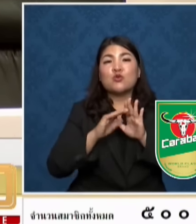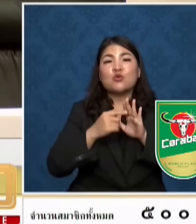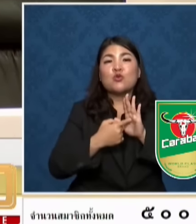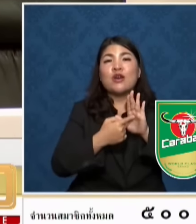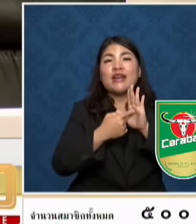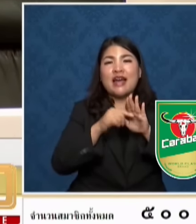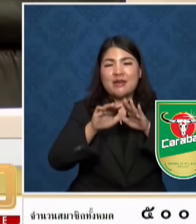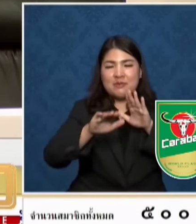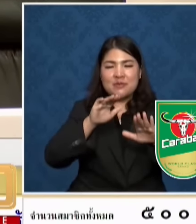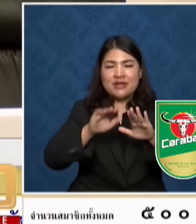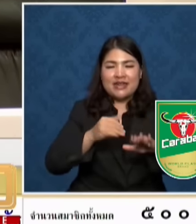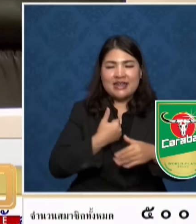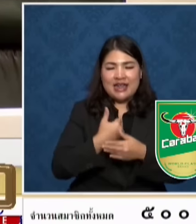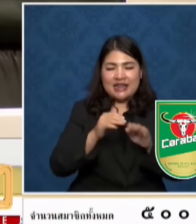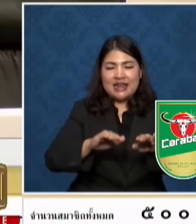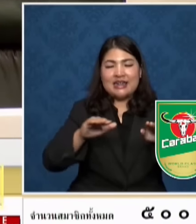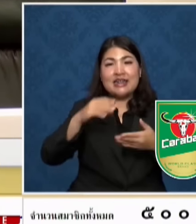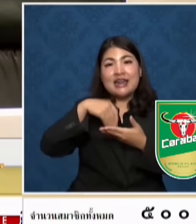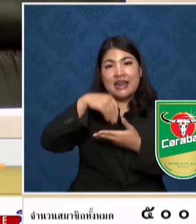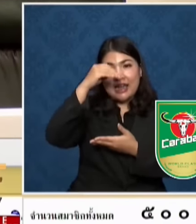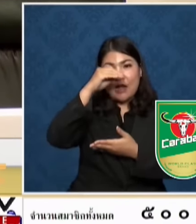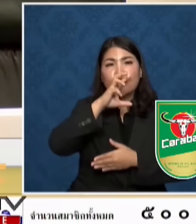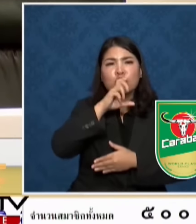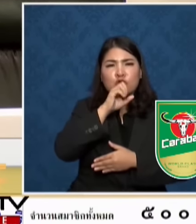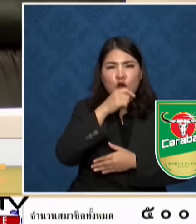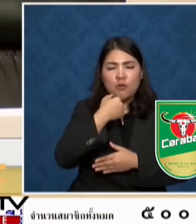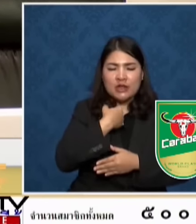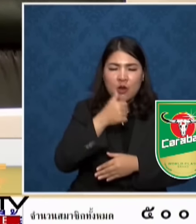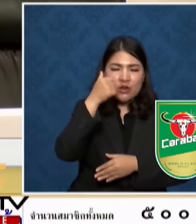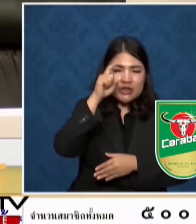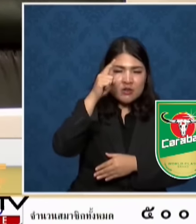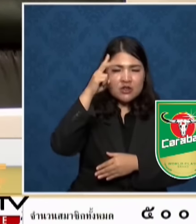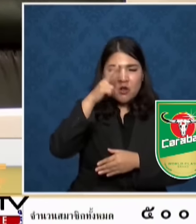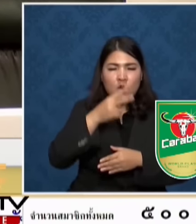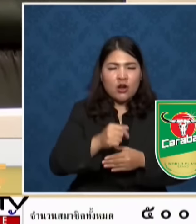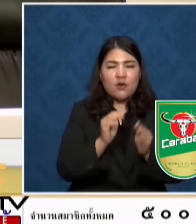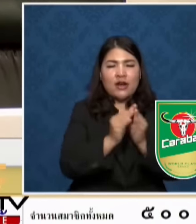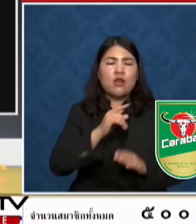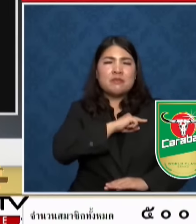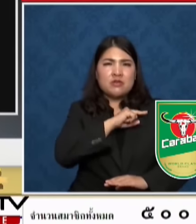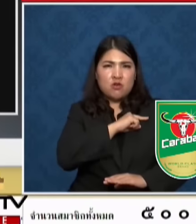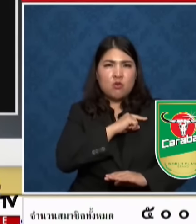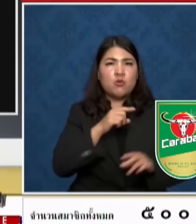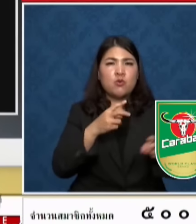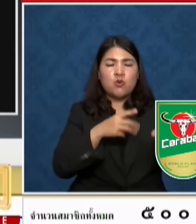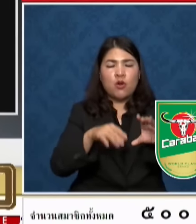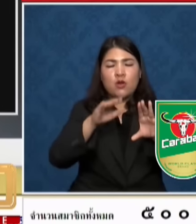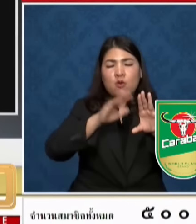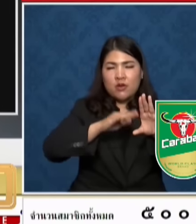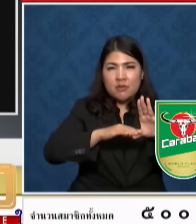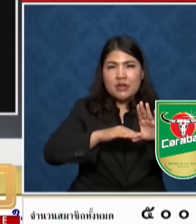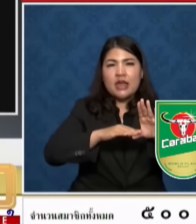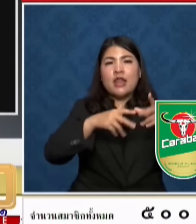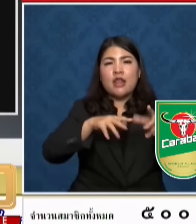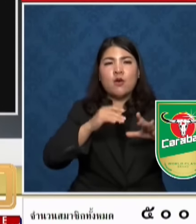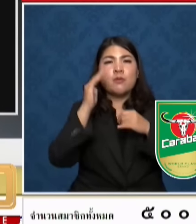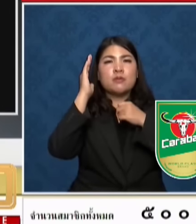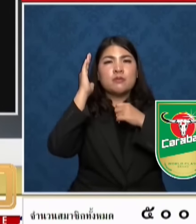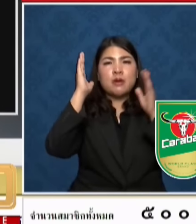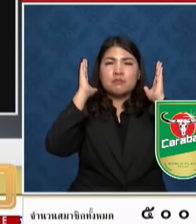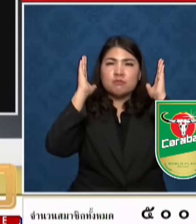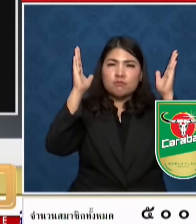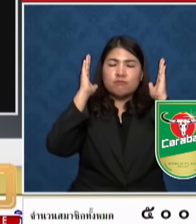ใหม่นะจากนั้นหลังคุณหมายก็มีหลายคนครับมีคุณเท่าพิภพ เรื่อง จิตกร ซอฟต์พาวเวอร์ เรื่องซอฟต์พาวเวอร์นี่ก็มีหลาย